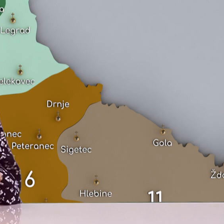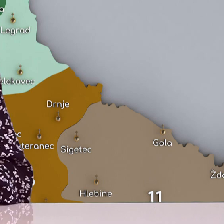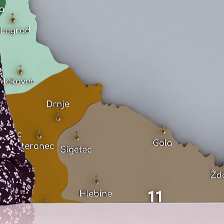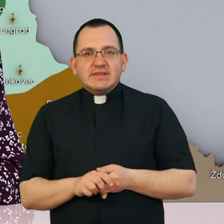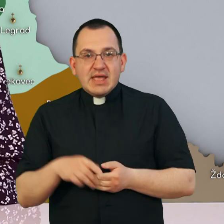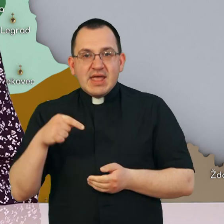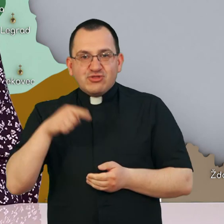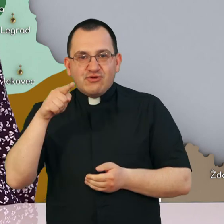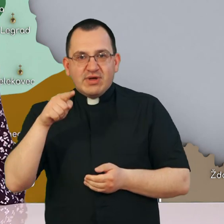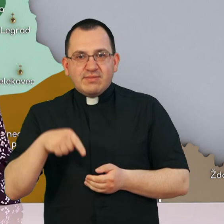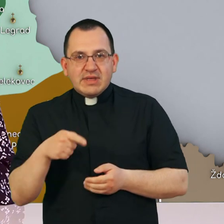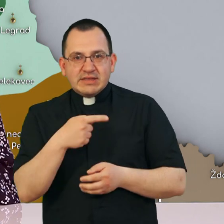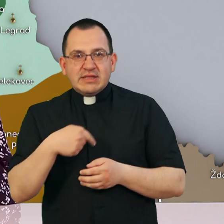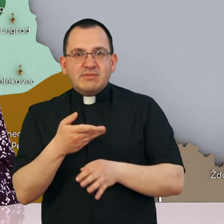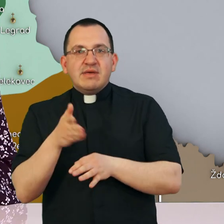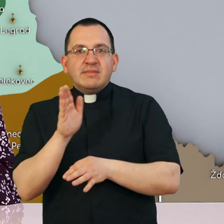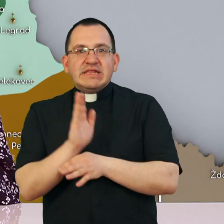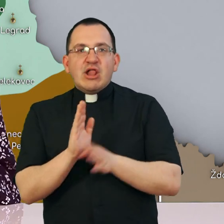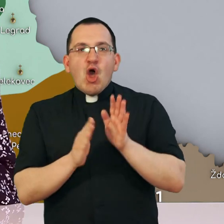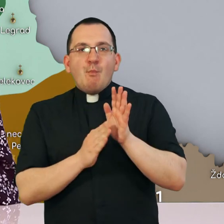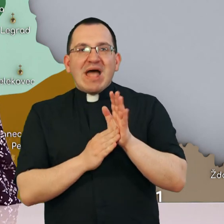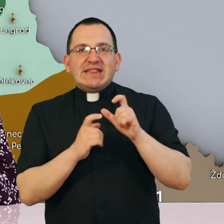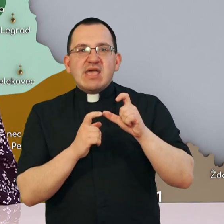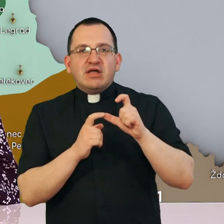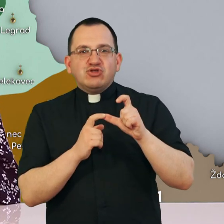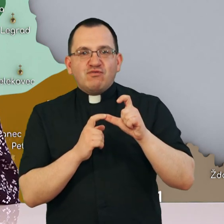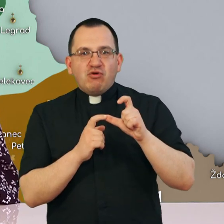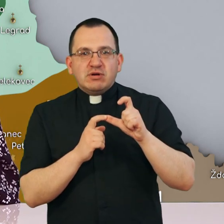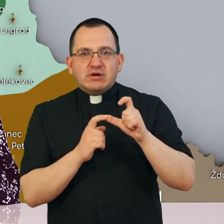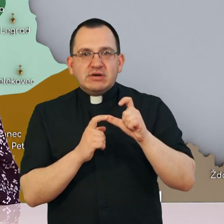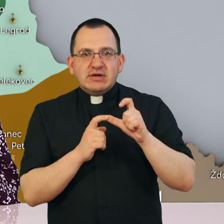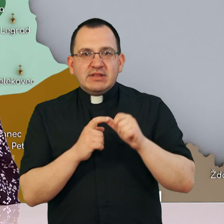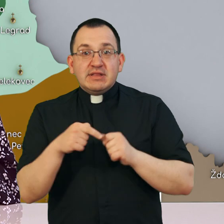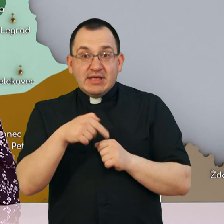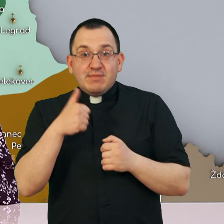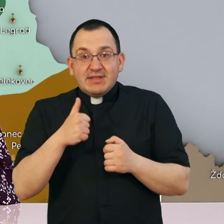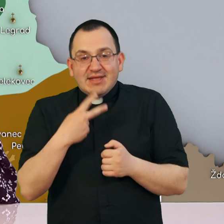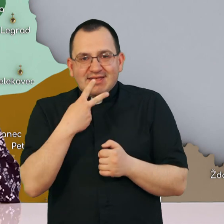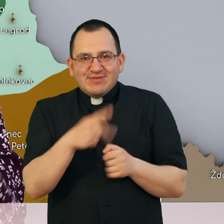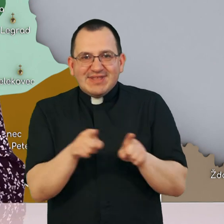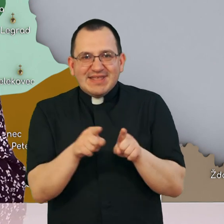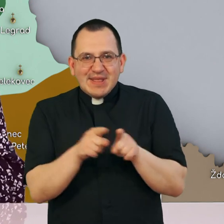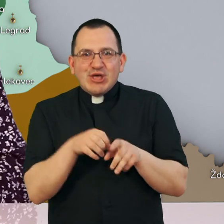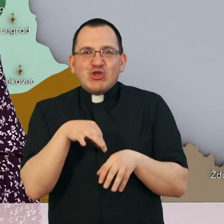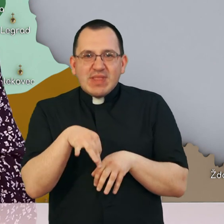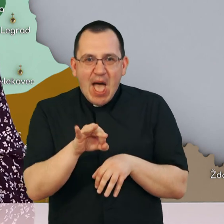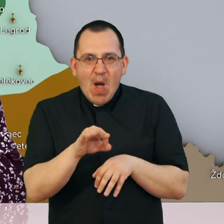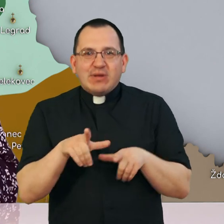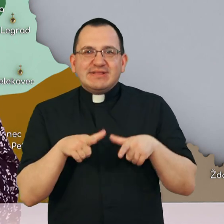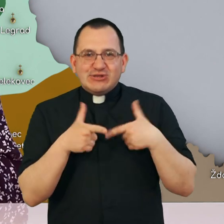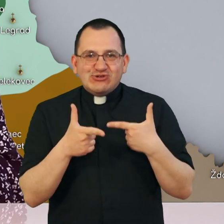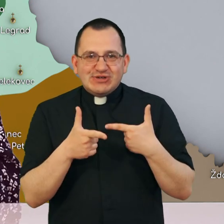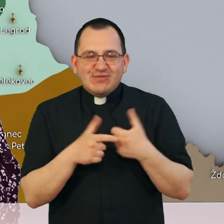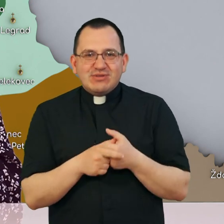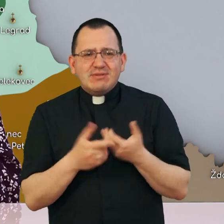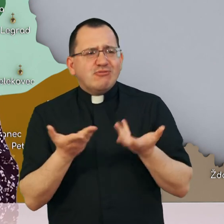Ovog mjeseca predstavljamo vam Matiju Svorena, kojeg smo između ostalog vidjeli i na danas održanom hodu za život u Varaždinu.